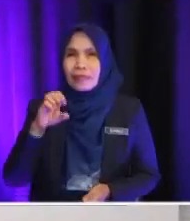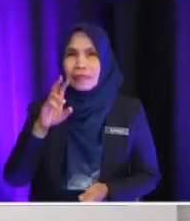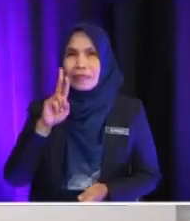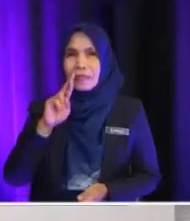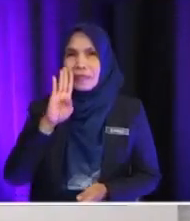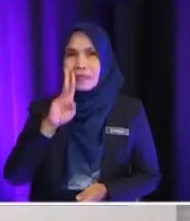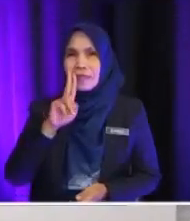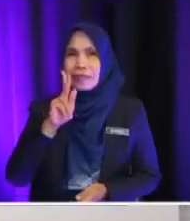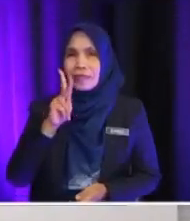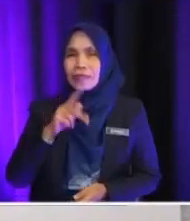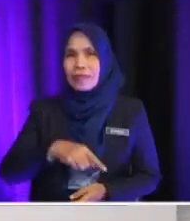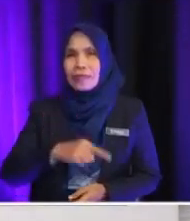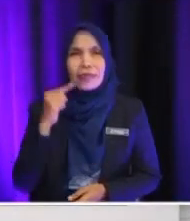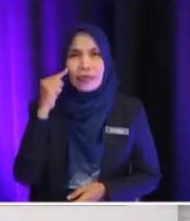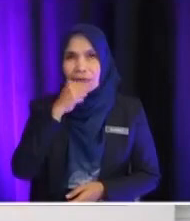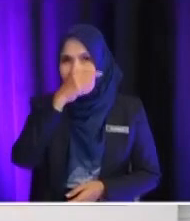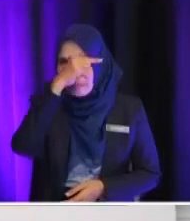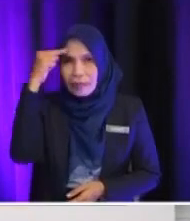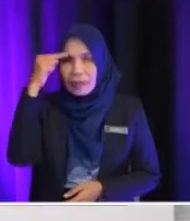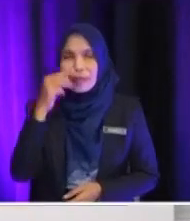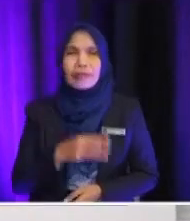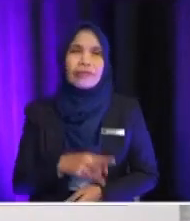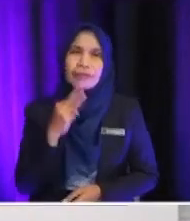Okey, okay, madu. Madu.